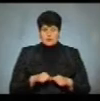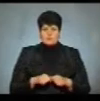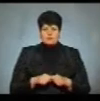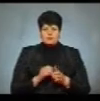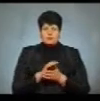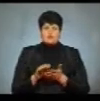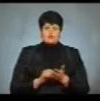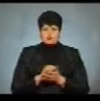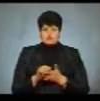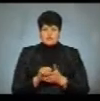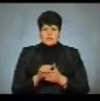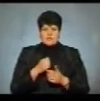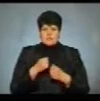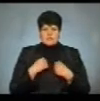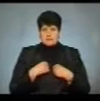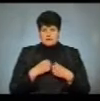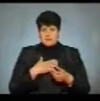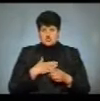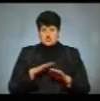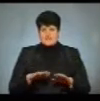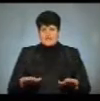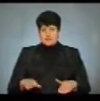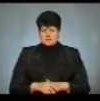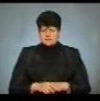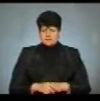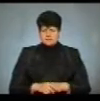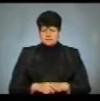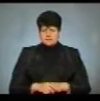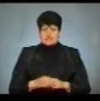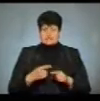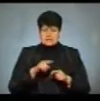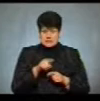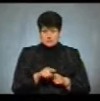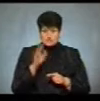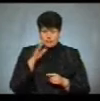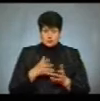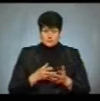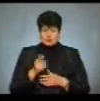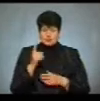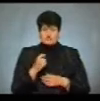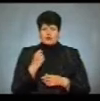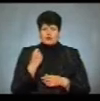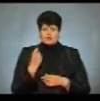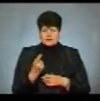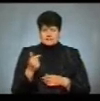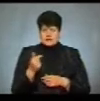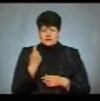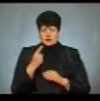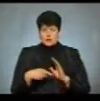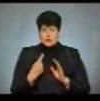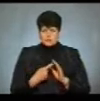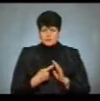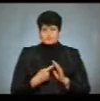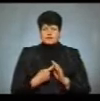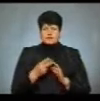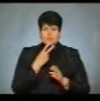миємо посуду, миємо наших дітей. Отакою водою. І за ту воду я плачу 111 гривень за куб. Світлана Салавага